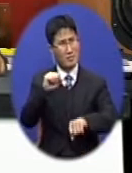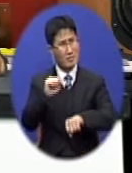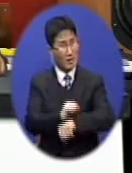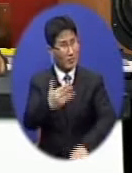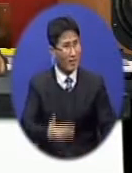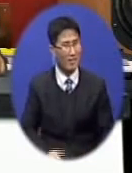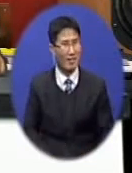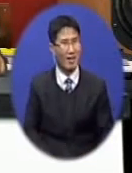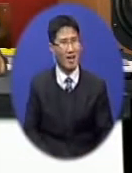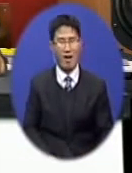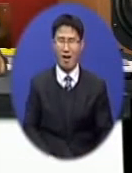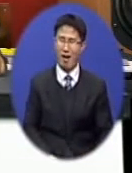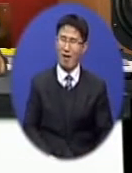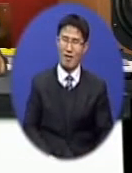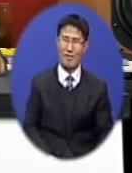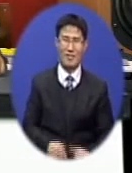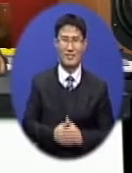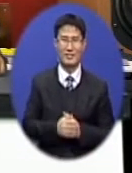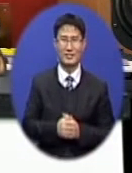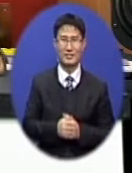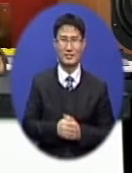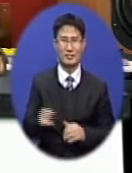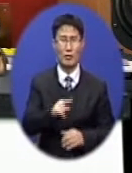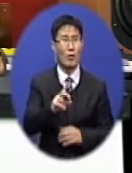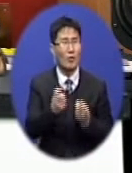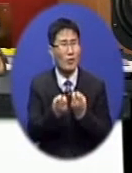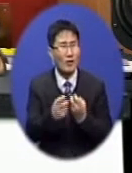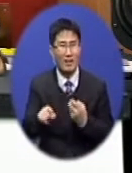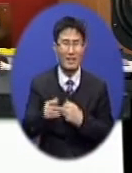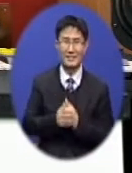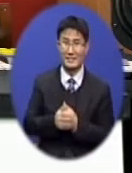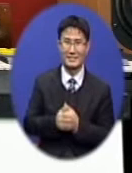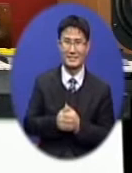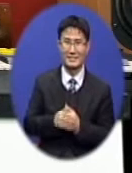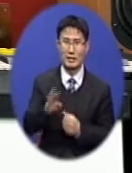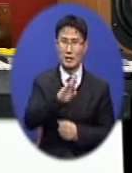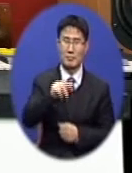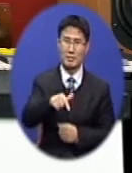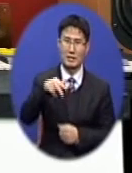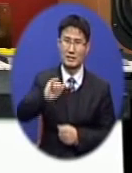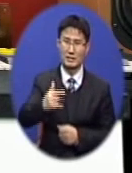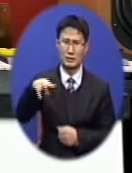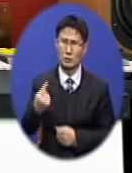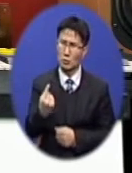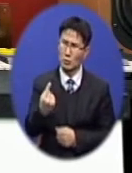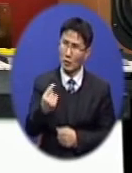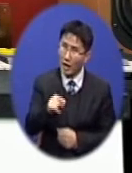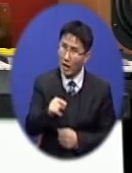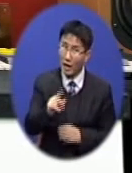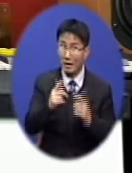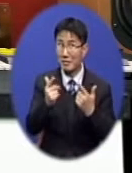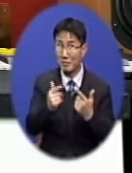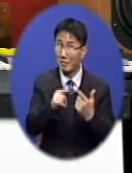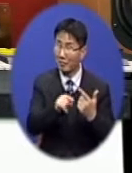되는 거예요? 아니, 이야, 박진 것 어떻게 같아. 어떻게 들으셨어요? 아니, 박진도 씨가